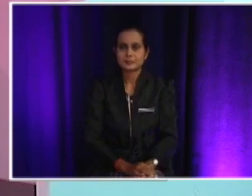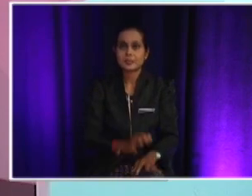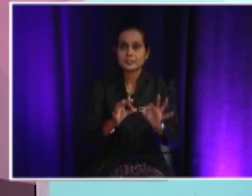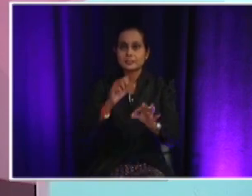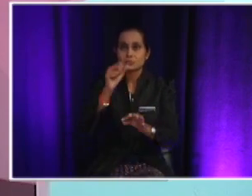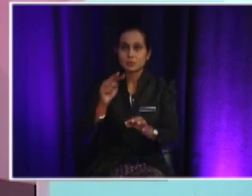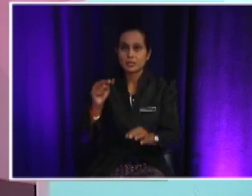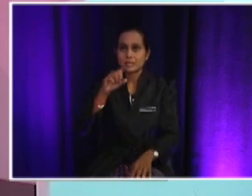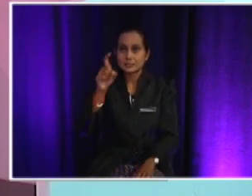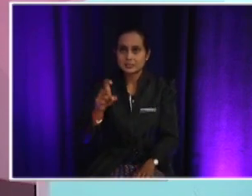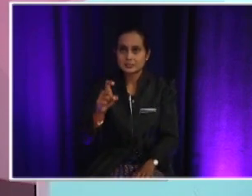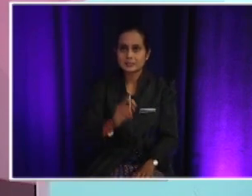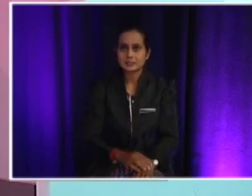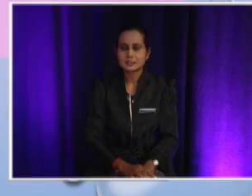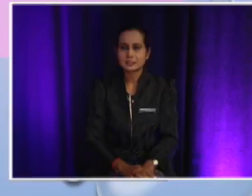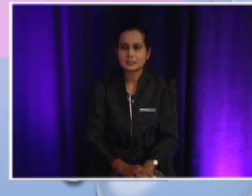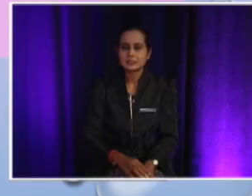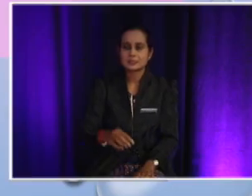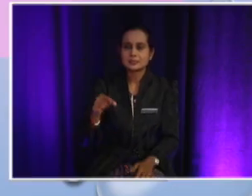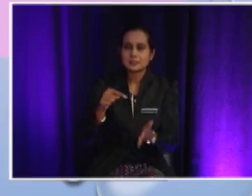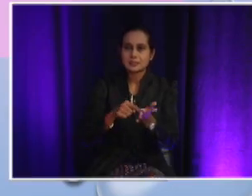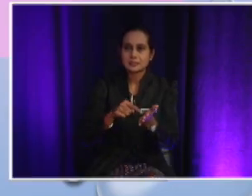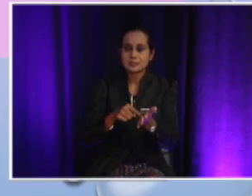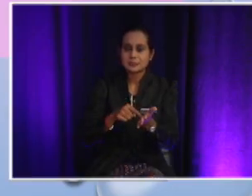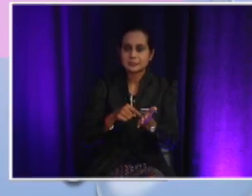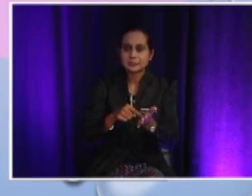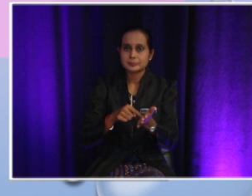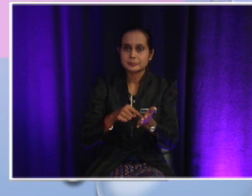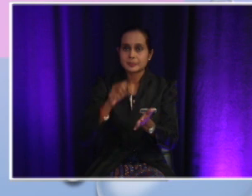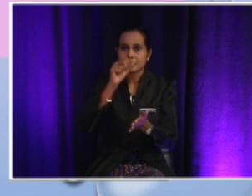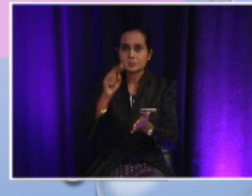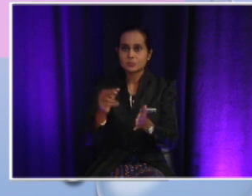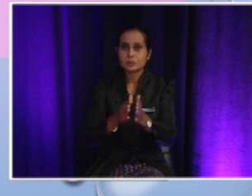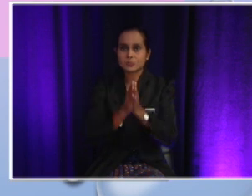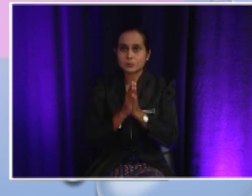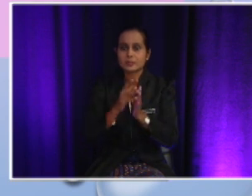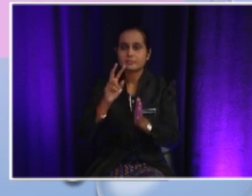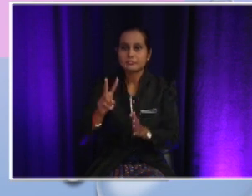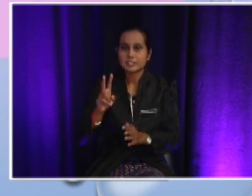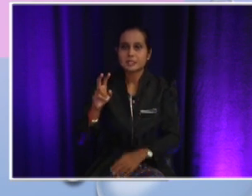tanya sini adalah minta soalan minta